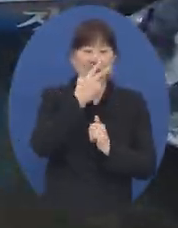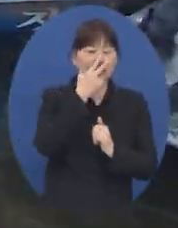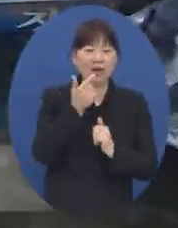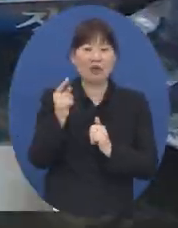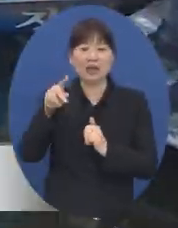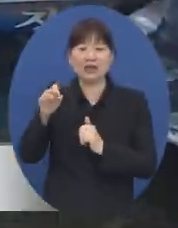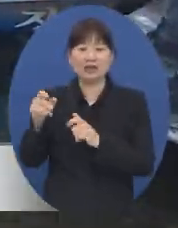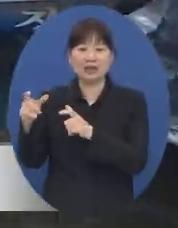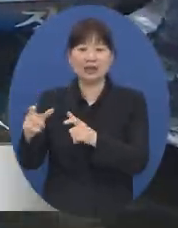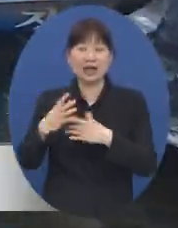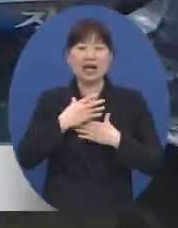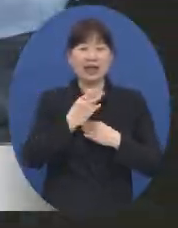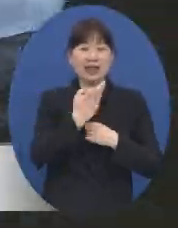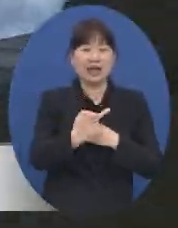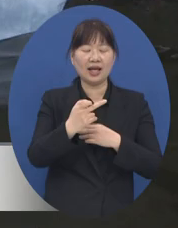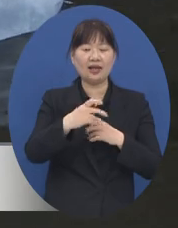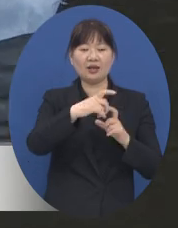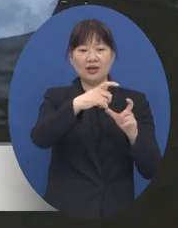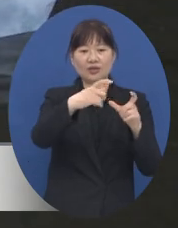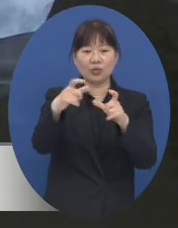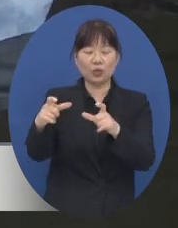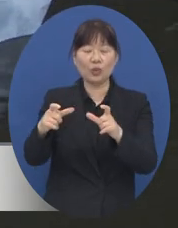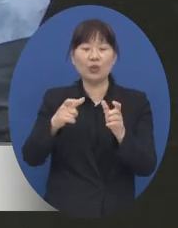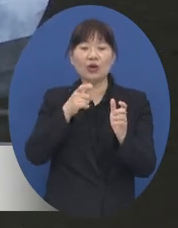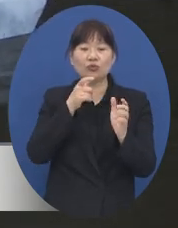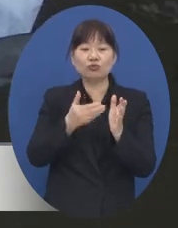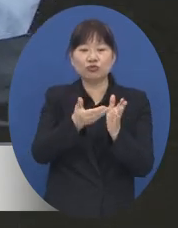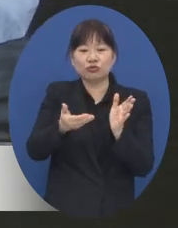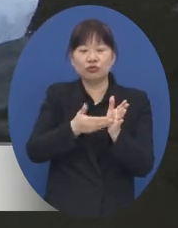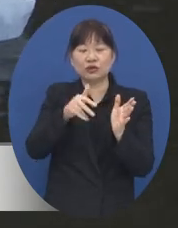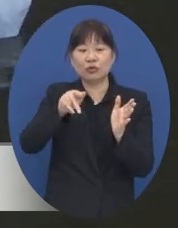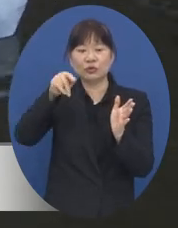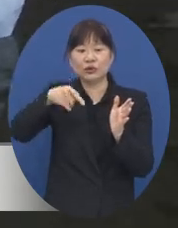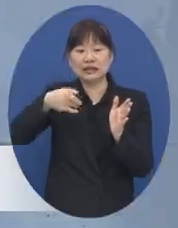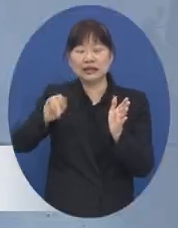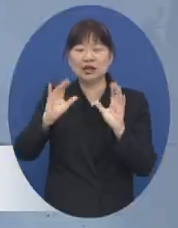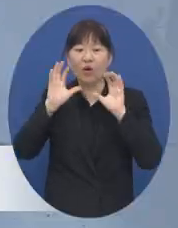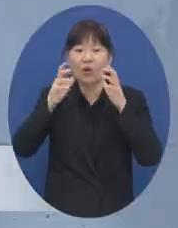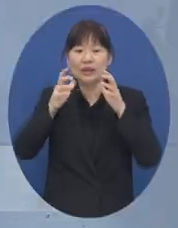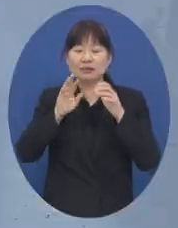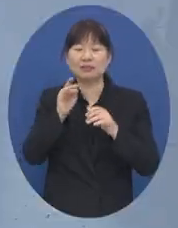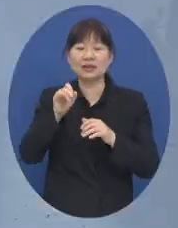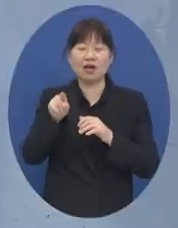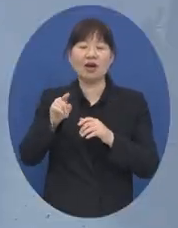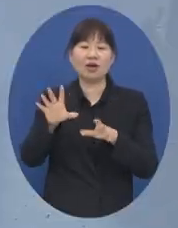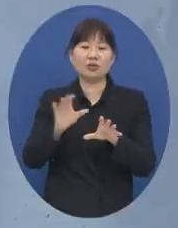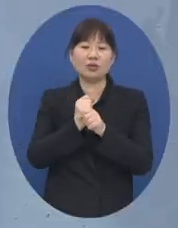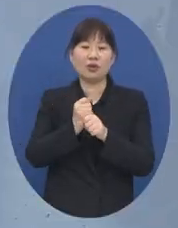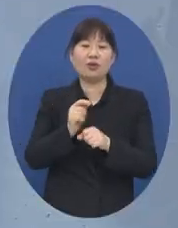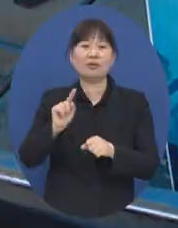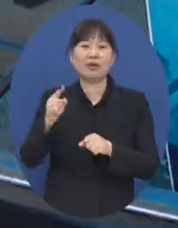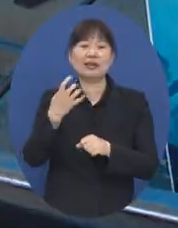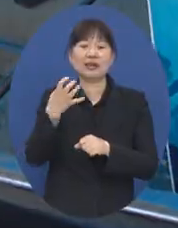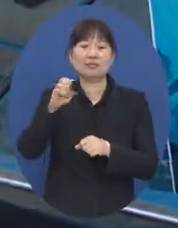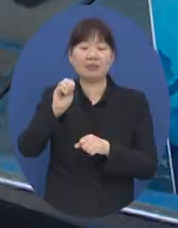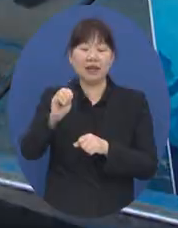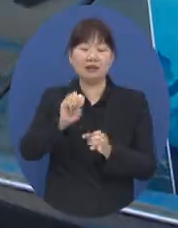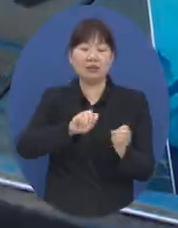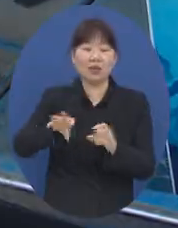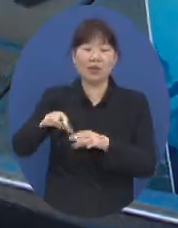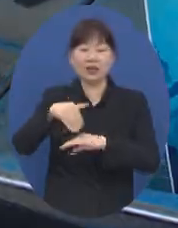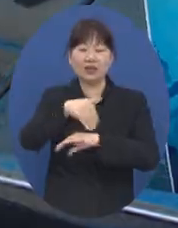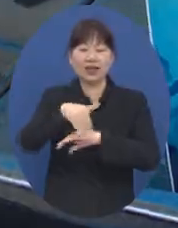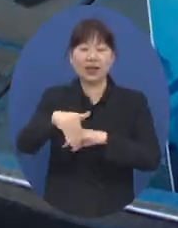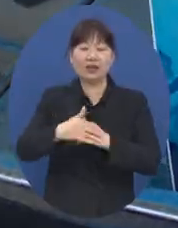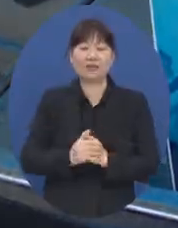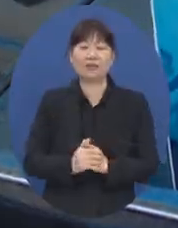남양호, 안산시 탄도호 등 도내 저수지 두 곳에 어린 빙어 총 140만 마리를 놓아줄 예정. 기존의